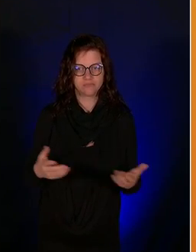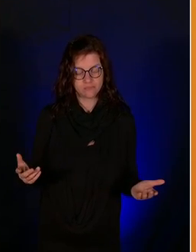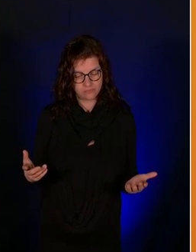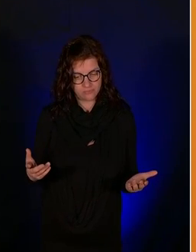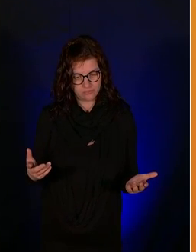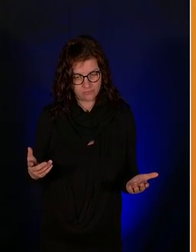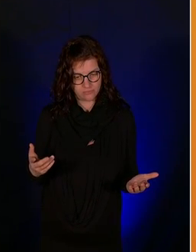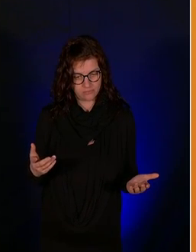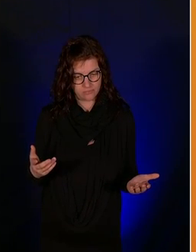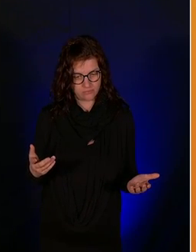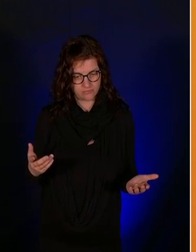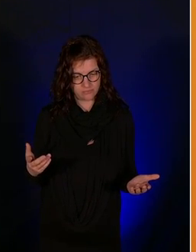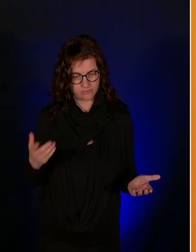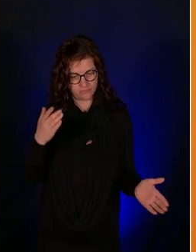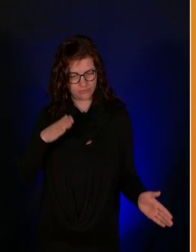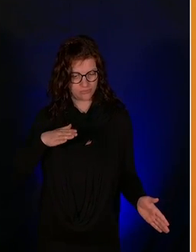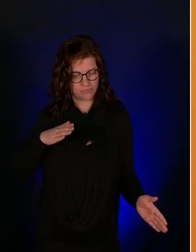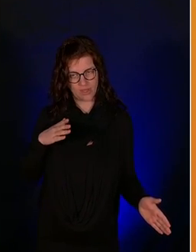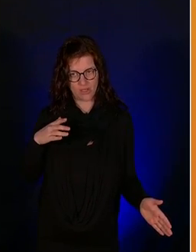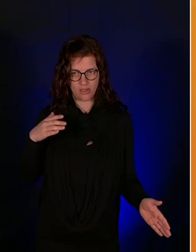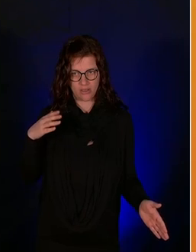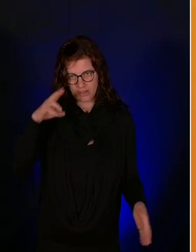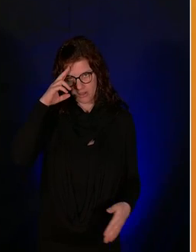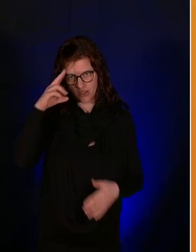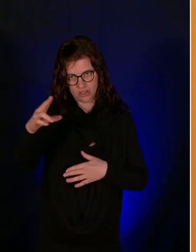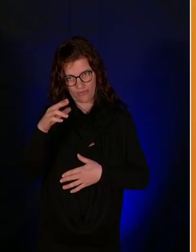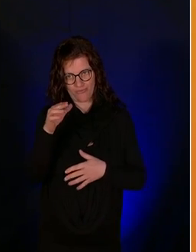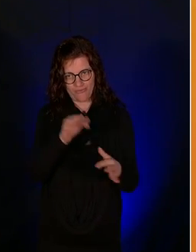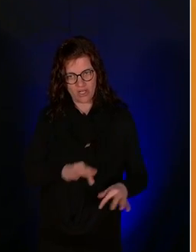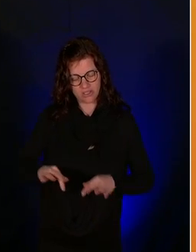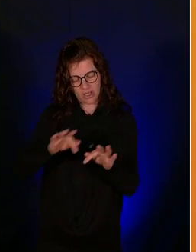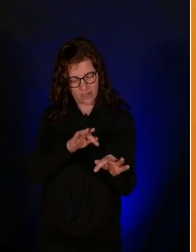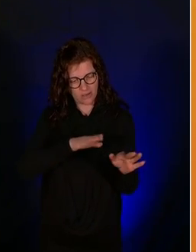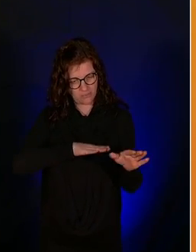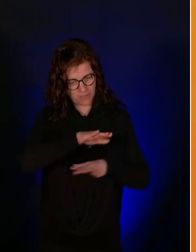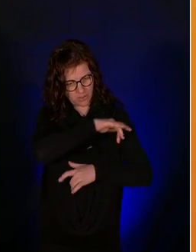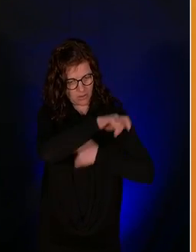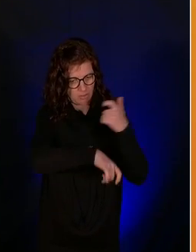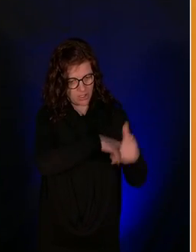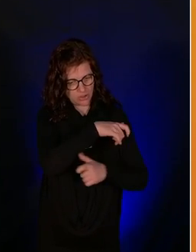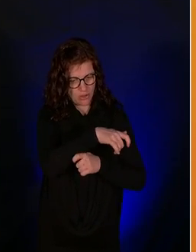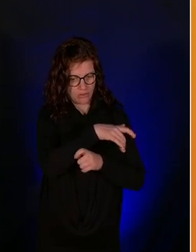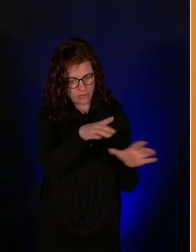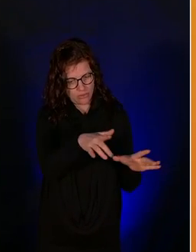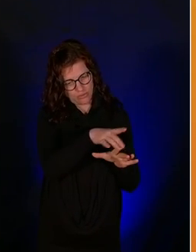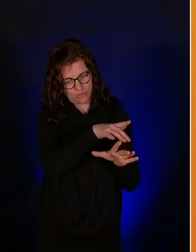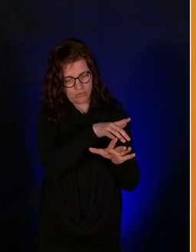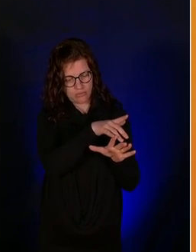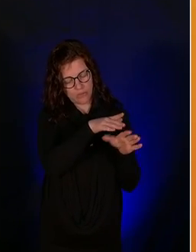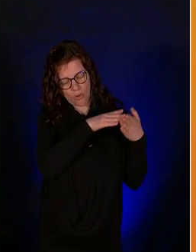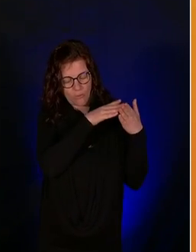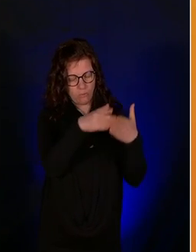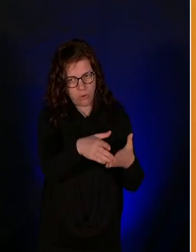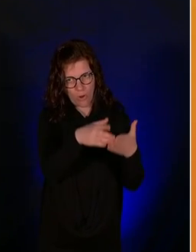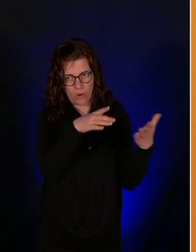Recevez le salut fraternel du syndicat général CGT des ouvriers dockers et des personnels de la manutention portuaire du golfe de Fos,